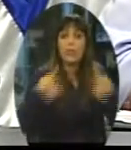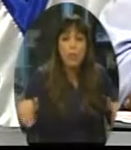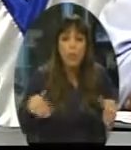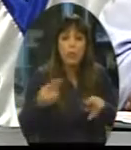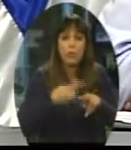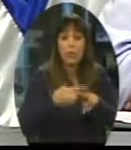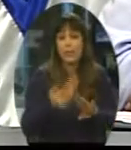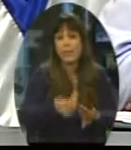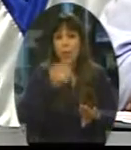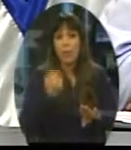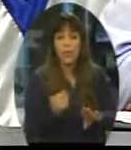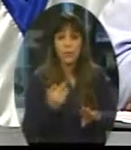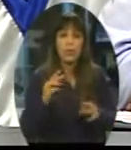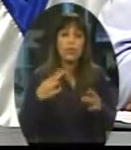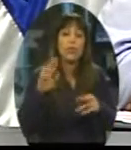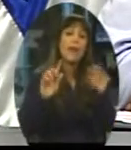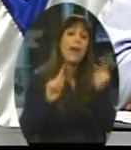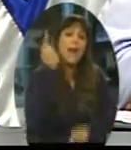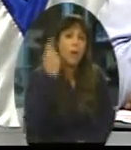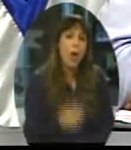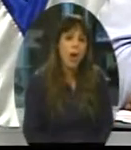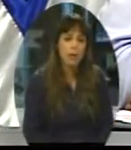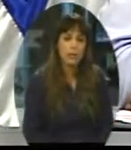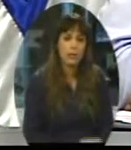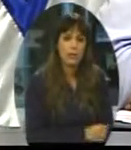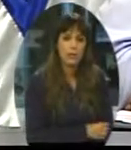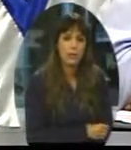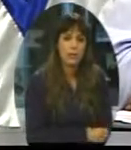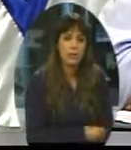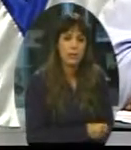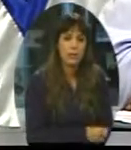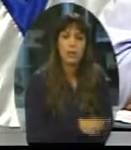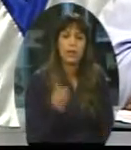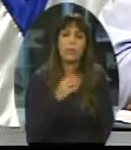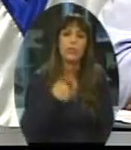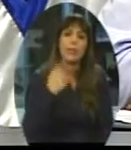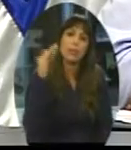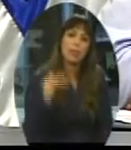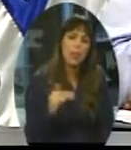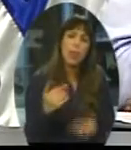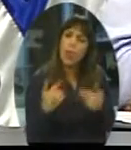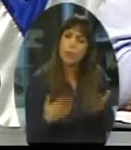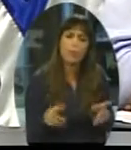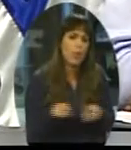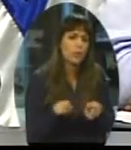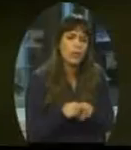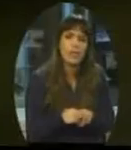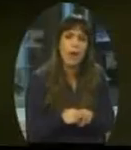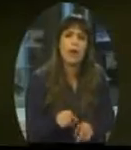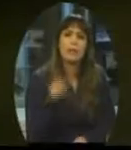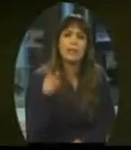שהוא הרבה הרבה יותר גבוה. מי שרוצה להגיד יותר נמוך, זה לא משנה כרגע, הרבה יותר גבוה, והוא מה שמונח